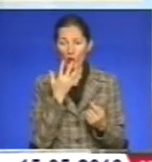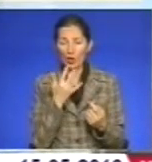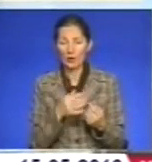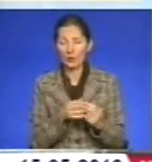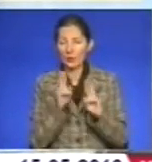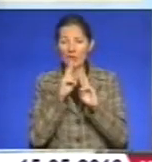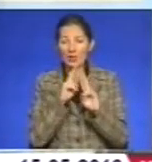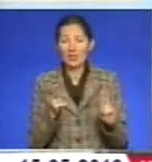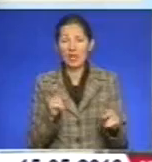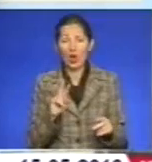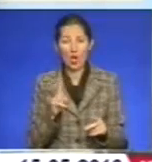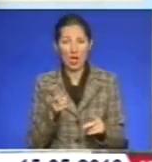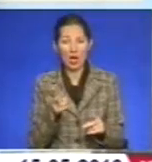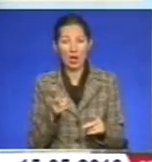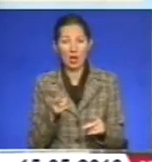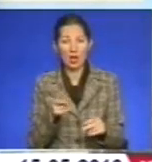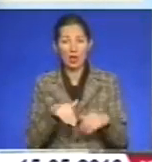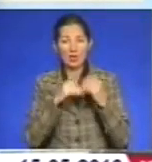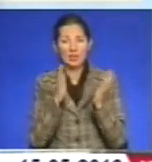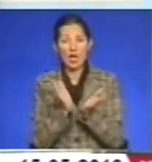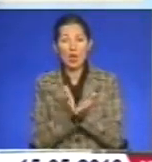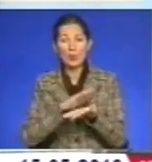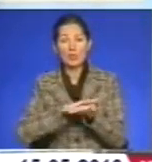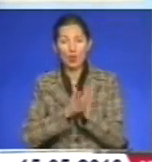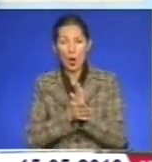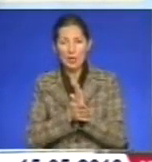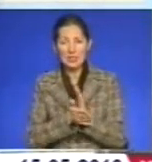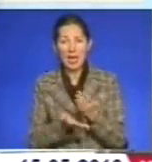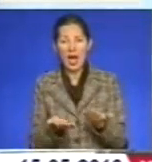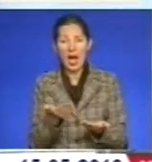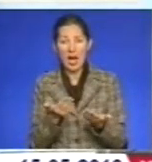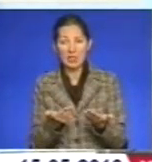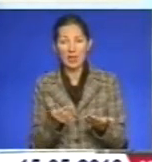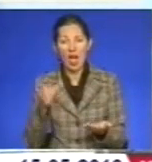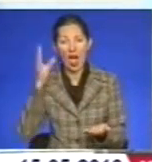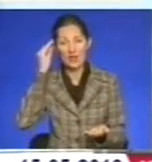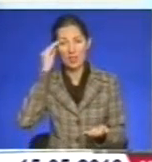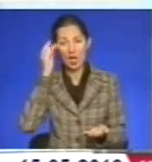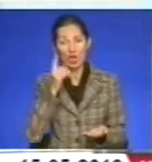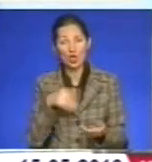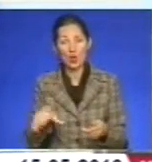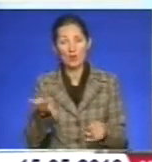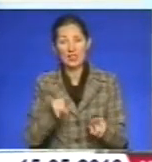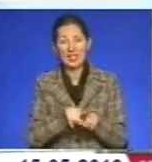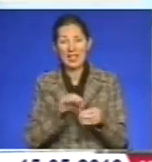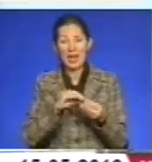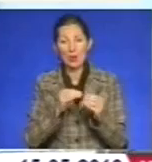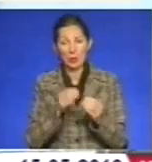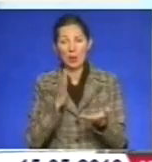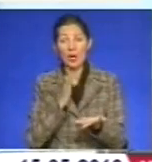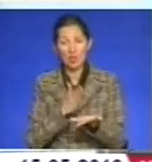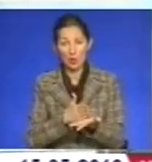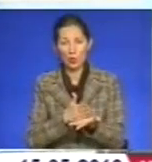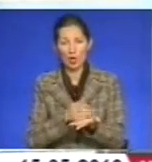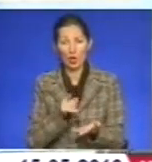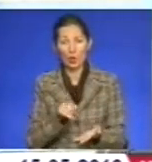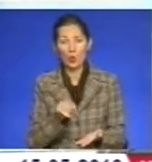Не знаю, як загалом ситуація, але вважаю, що все ж таки проблема існує, тому